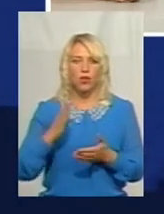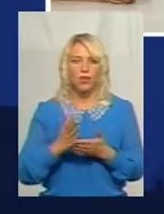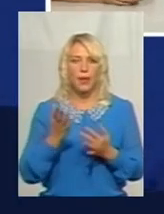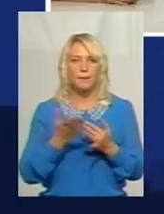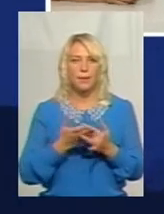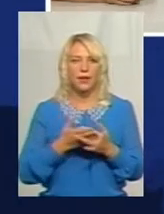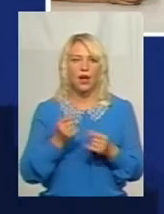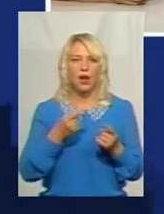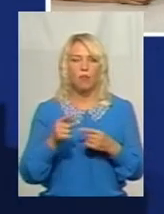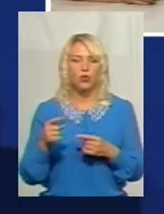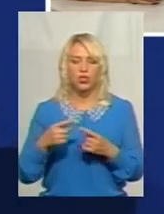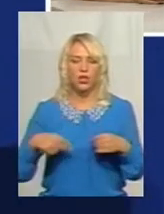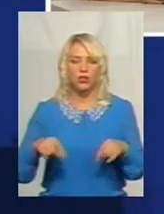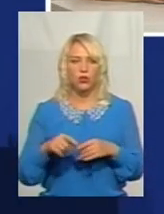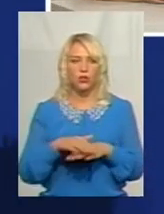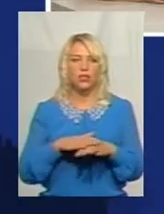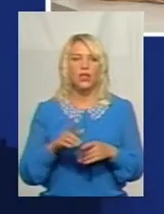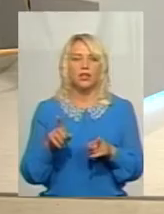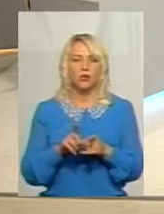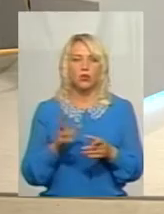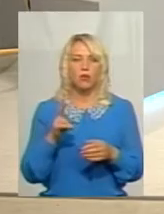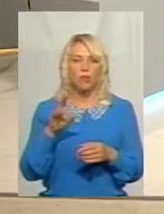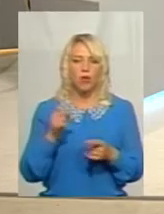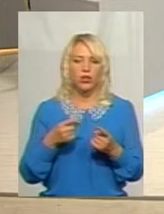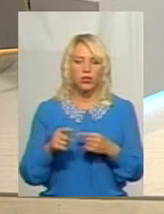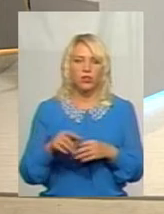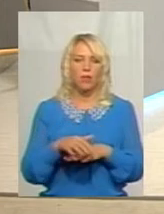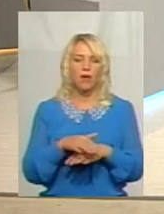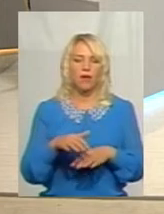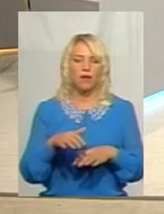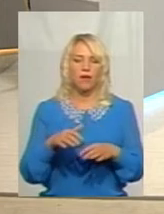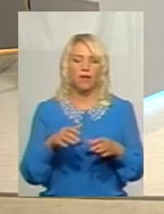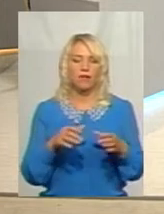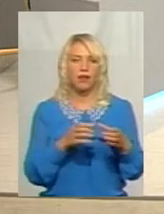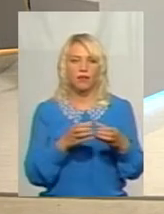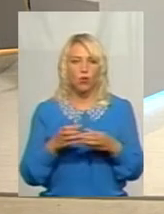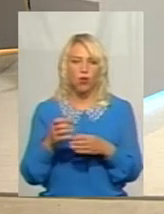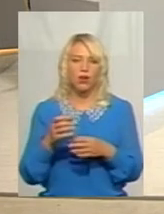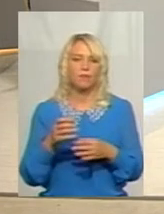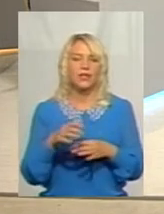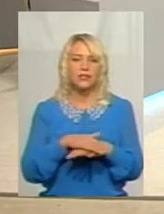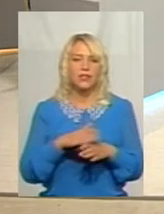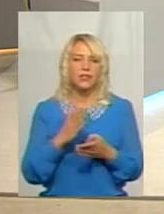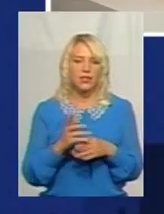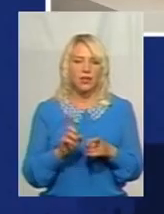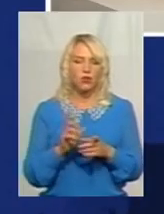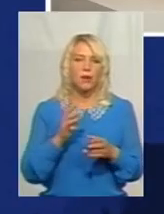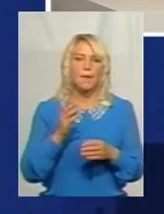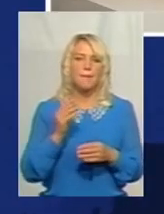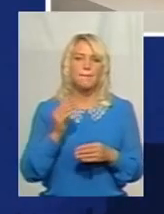категоріях населення? І по інших категоріях є пільги. Передбачається пільгове протезування